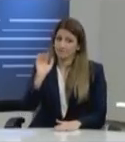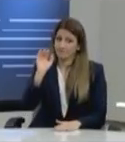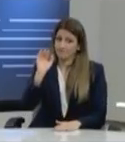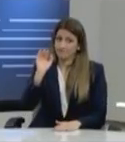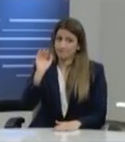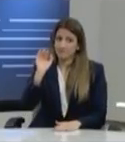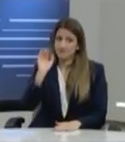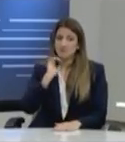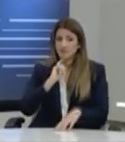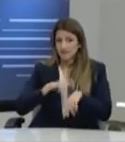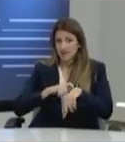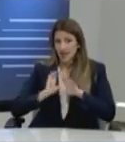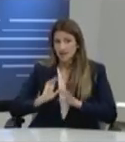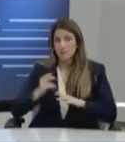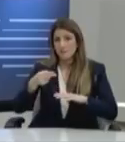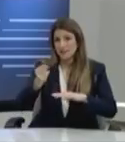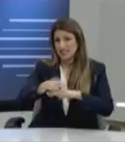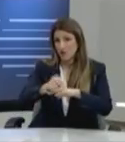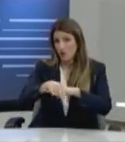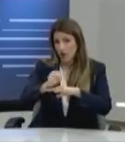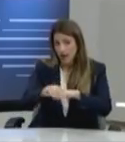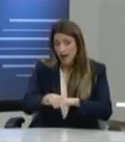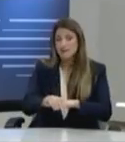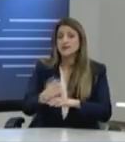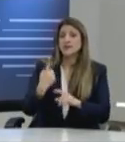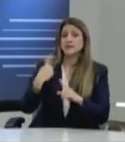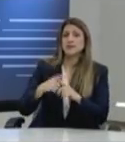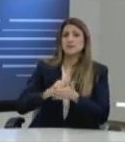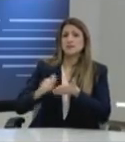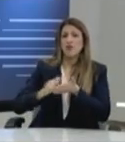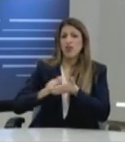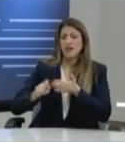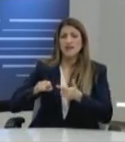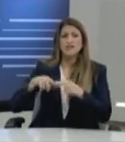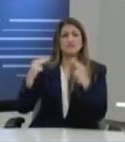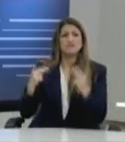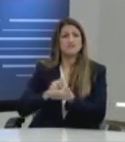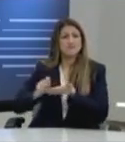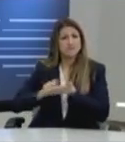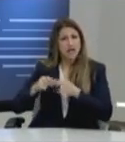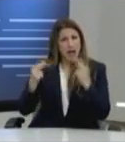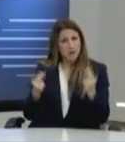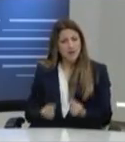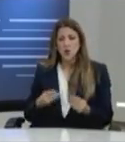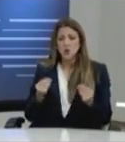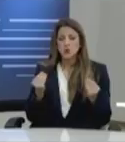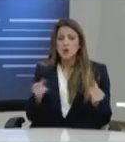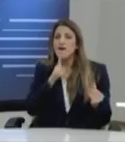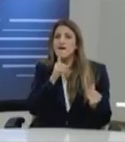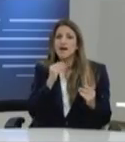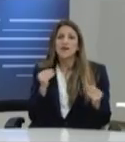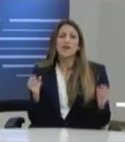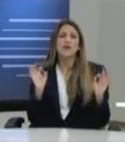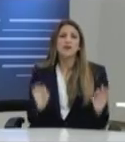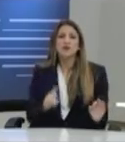τώρα. Κανονικά, η ψηφοφορία και τα ψηφοδέλτια και η καταγραφή των αποτελεσμάτων θα πρέπει να γίνει ακριβώς με τον ίδιο